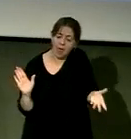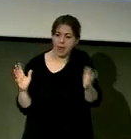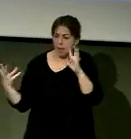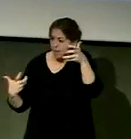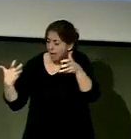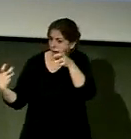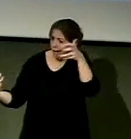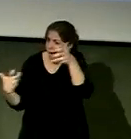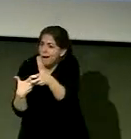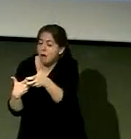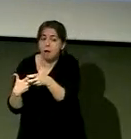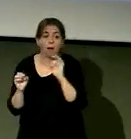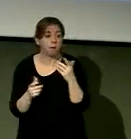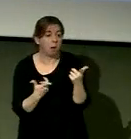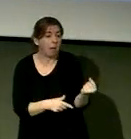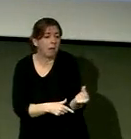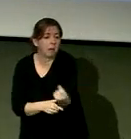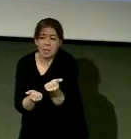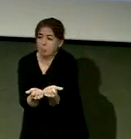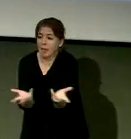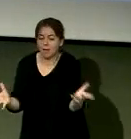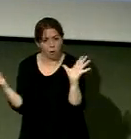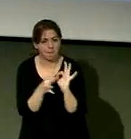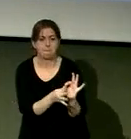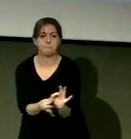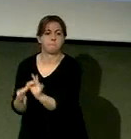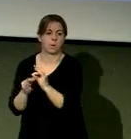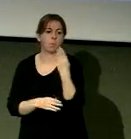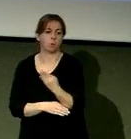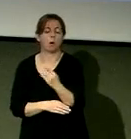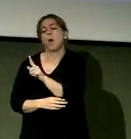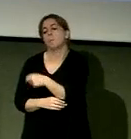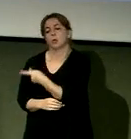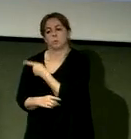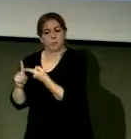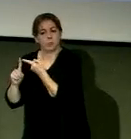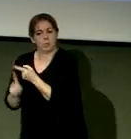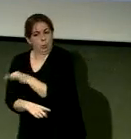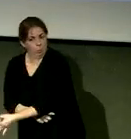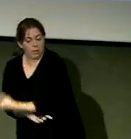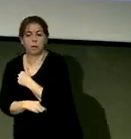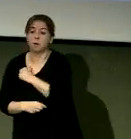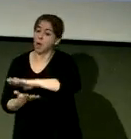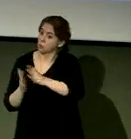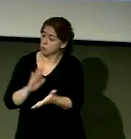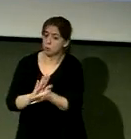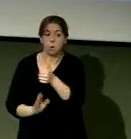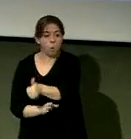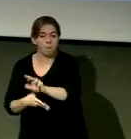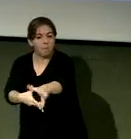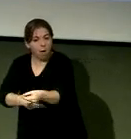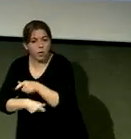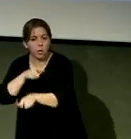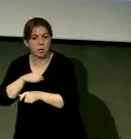entre professionnels de champs très divers. C'est l'affaire des spécialistes, cela va de soi, d'associations d'usagers, mais c'est